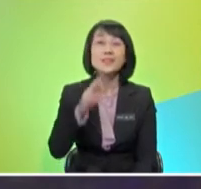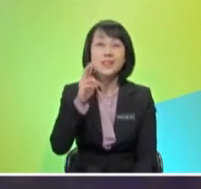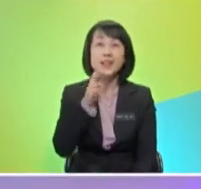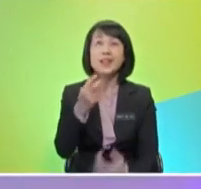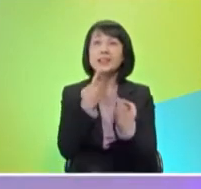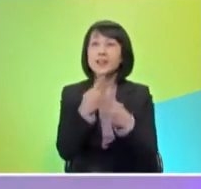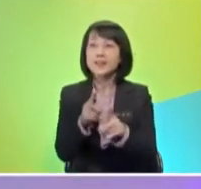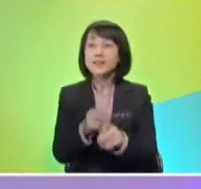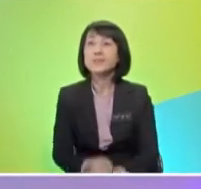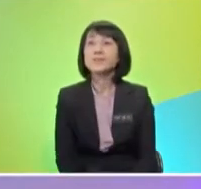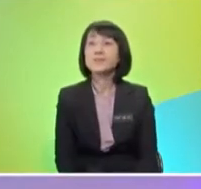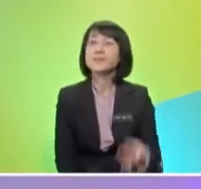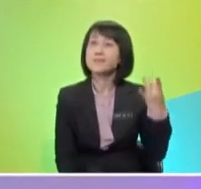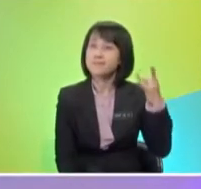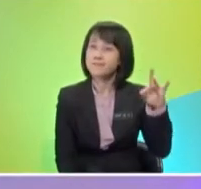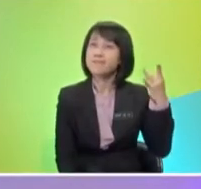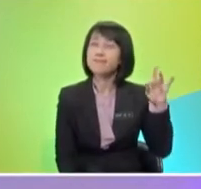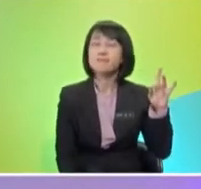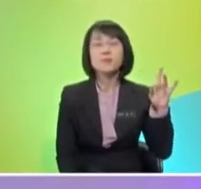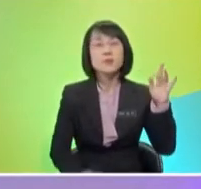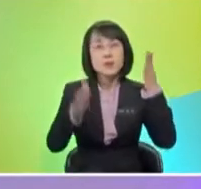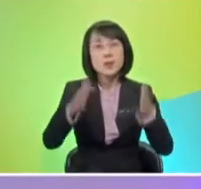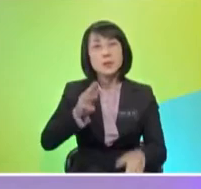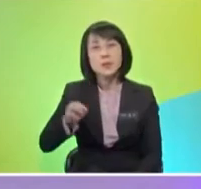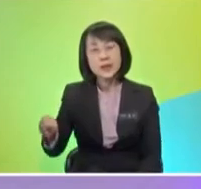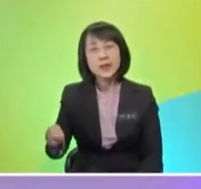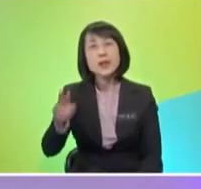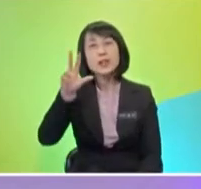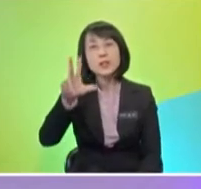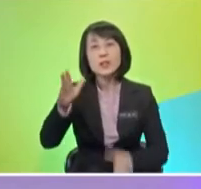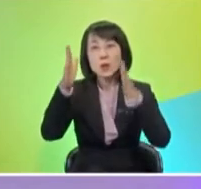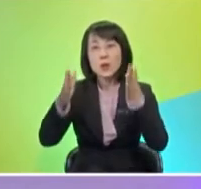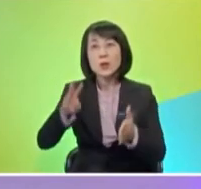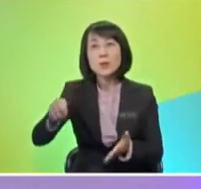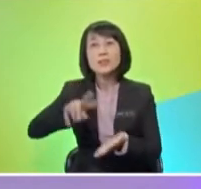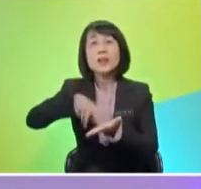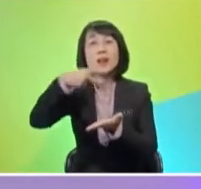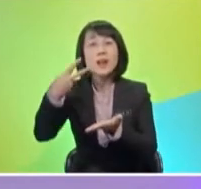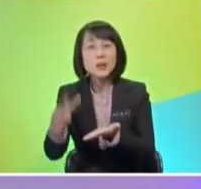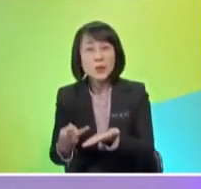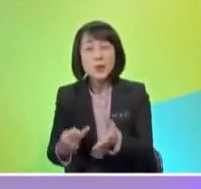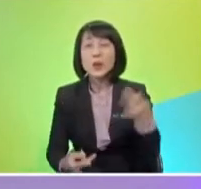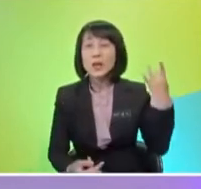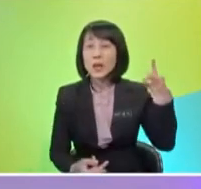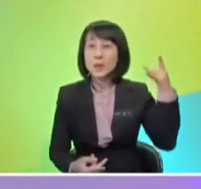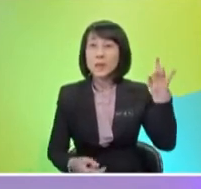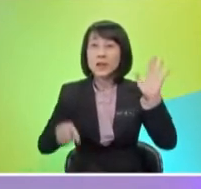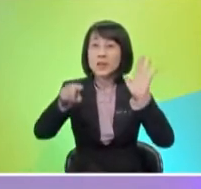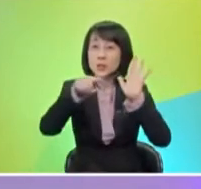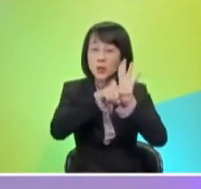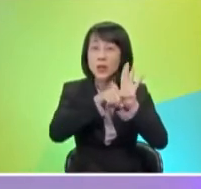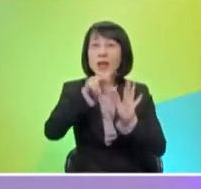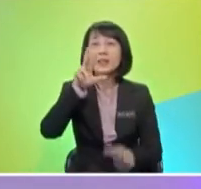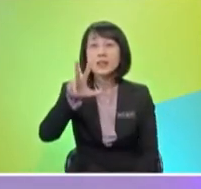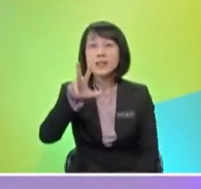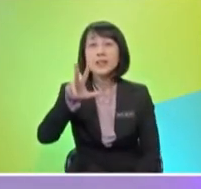jadi 18 orang murid tadi 3 orang katanya terjatuh 18 tolak tiga sama dengan